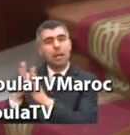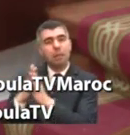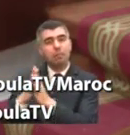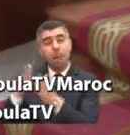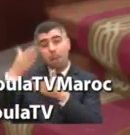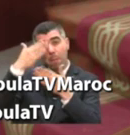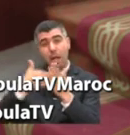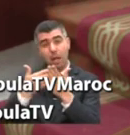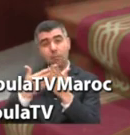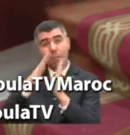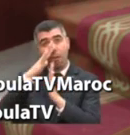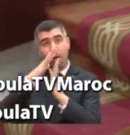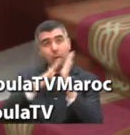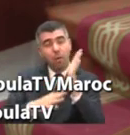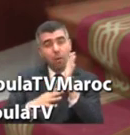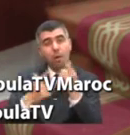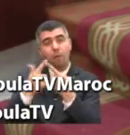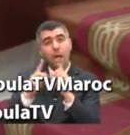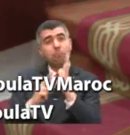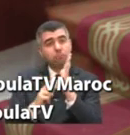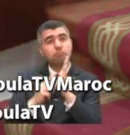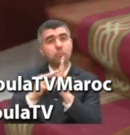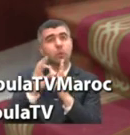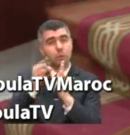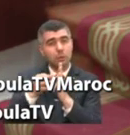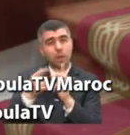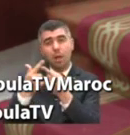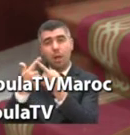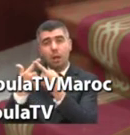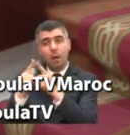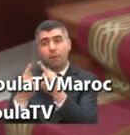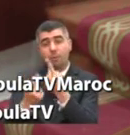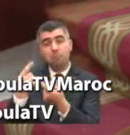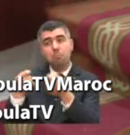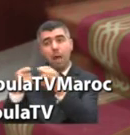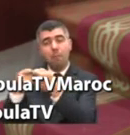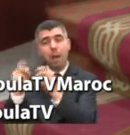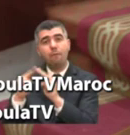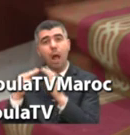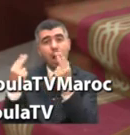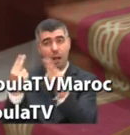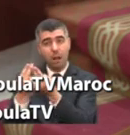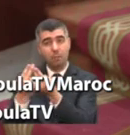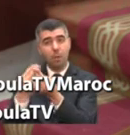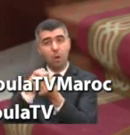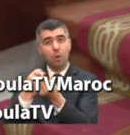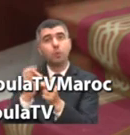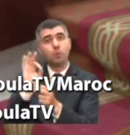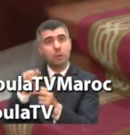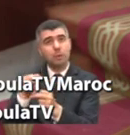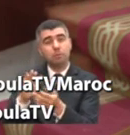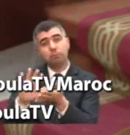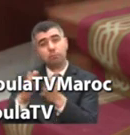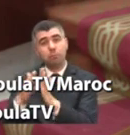تطور لافت، وغنقول بأنه بالنسبة لباقي التجارب الدولية متميز، لأننا وصلنا لحوالي